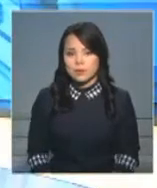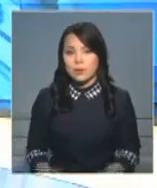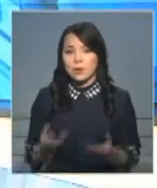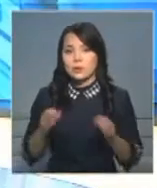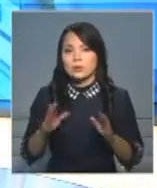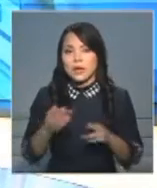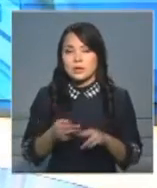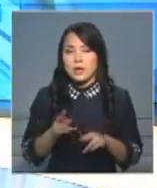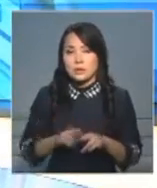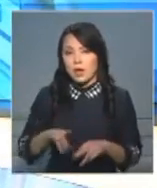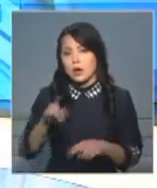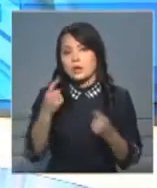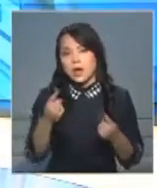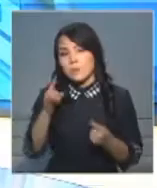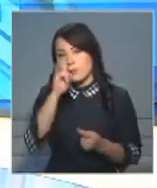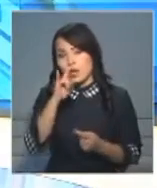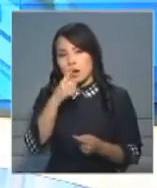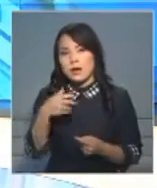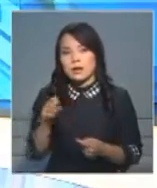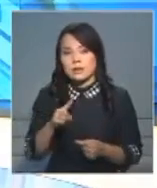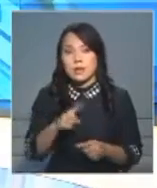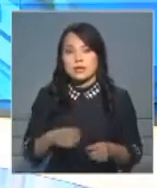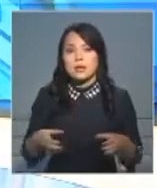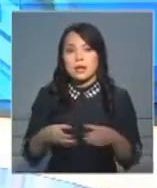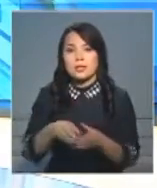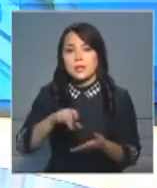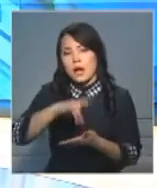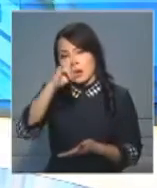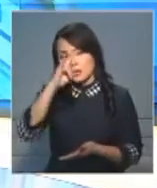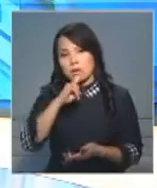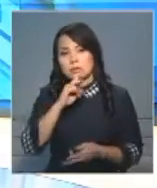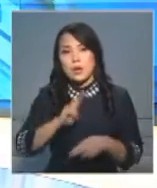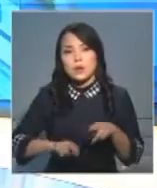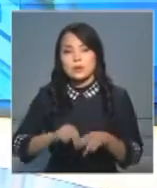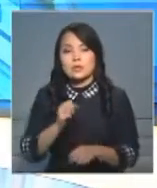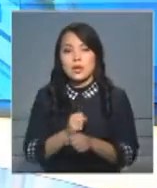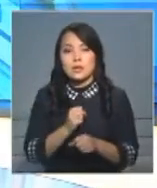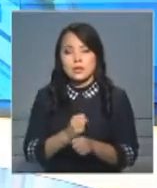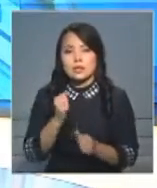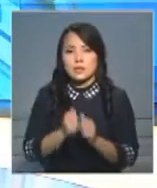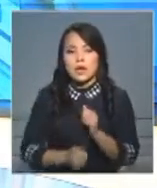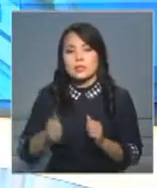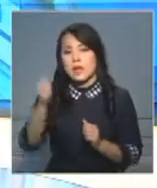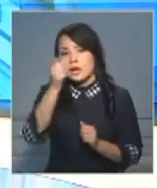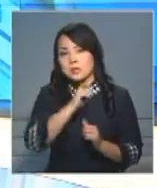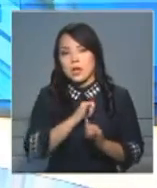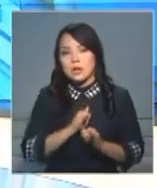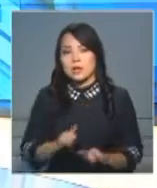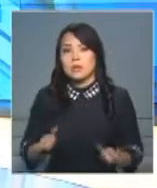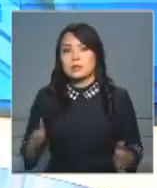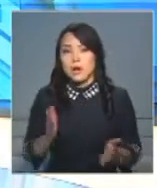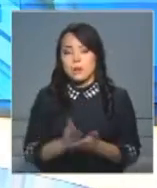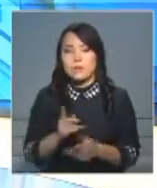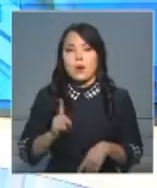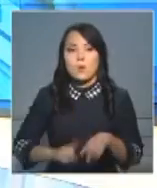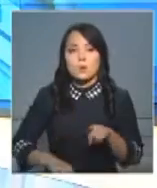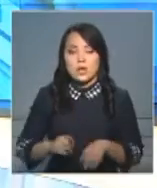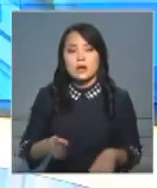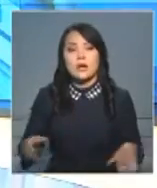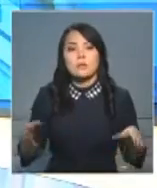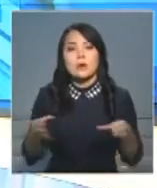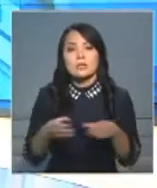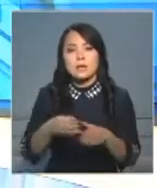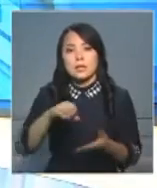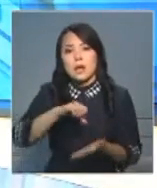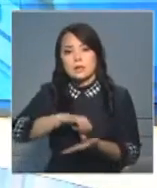Сонымен қатар еліміздегі ірі мұнай-газ кеніштерінде қазақстандық үлес те жыл санап аршындап артып келеді. Мұны отандық компаниялар